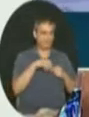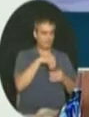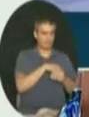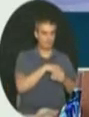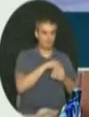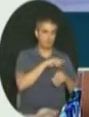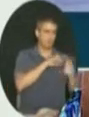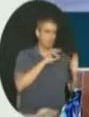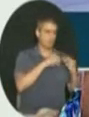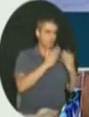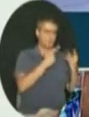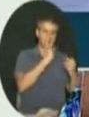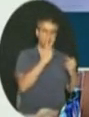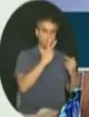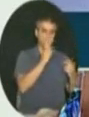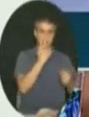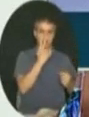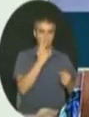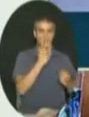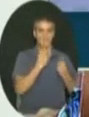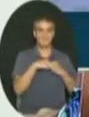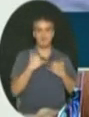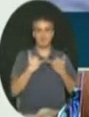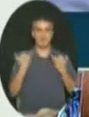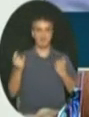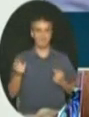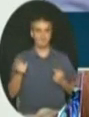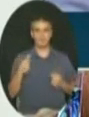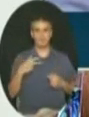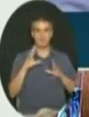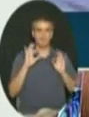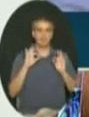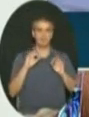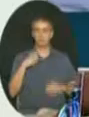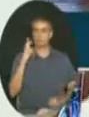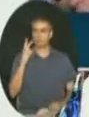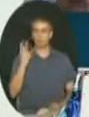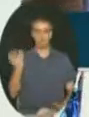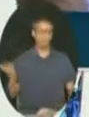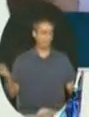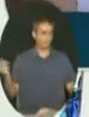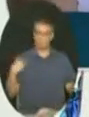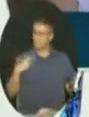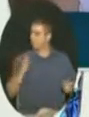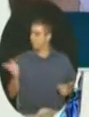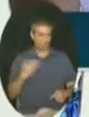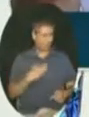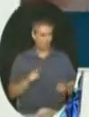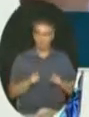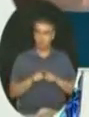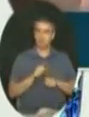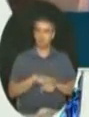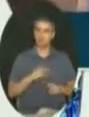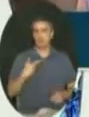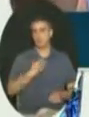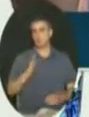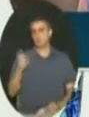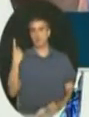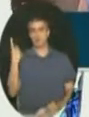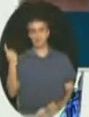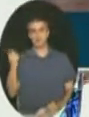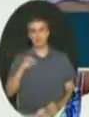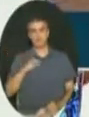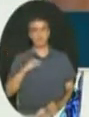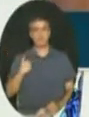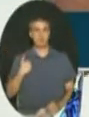הפנים מתכנסת ב-10 בבוקר ביום שני, וועדת הרווחה ב-10 בבוקר ביום שני. אז אני לא יכול ללכת לשתיהם באותה שעה. אז אני הולך לאחד